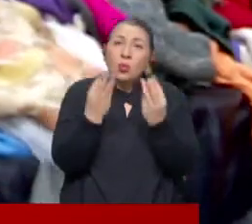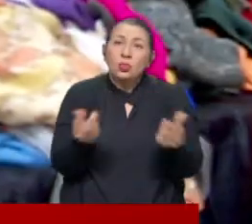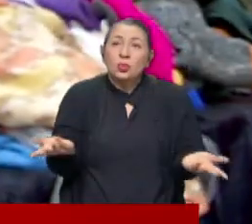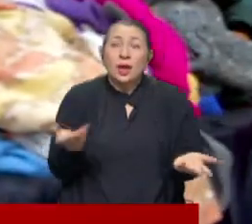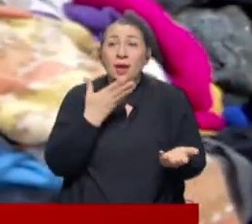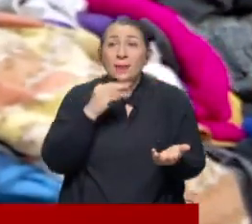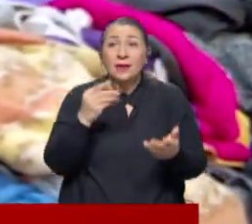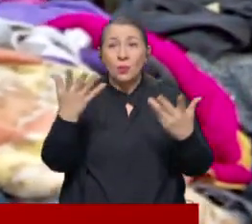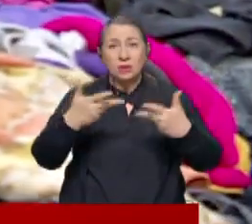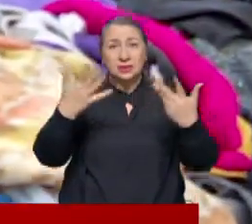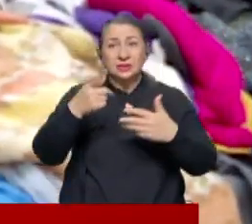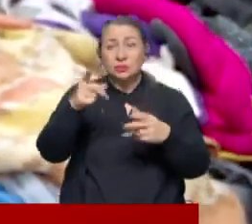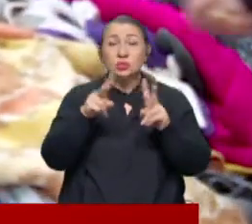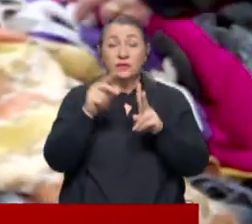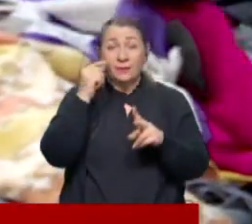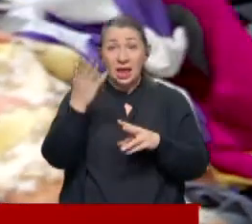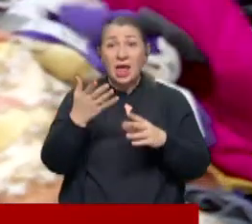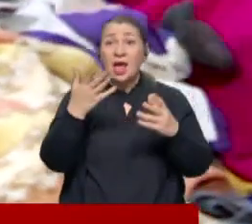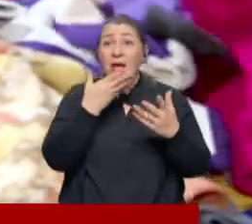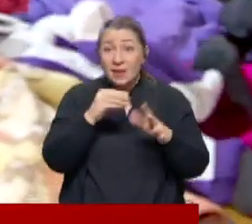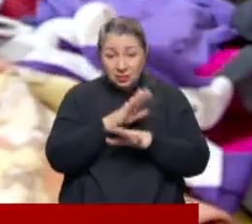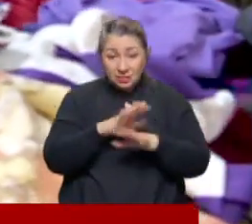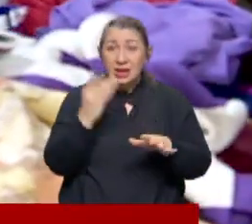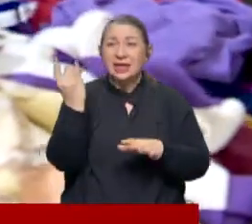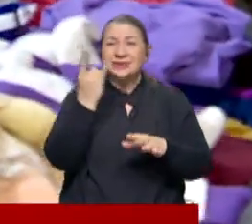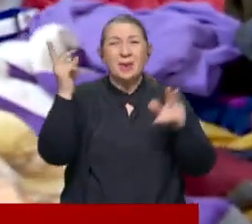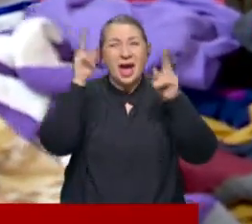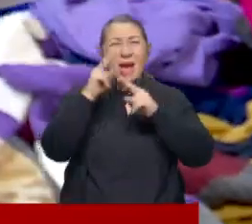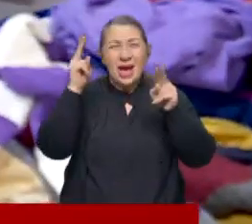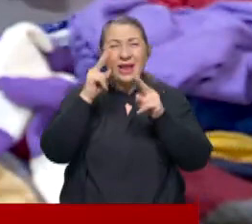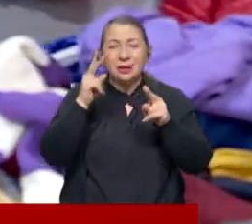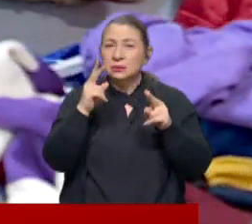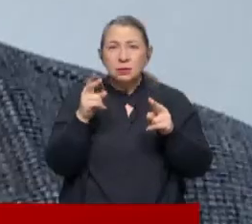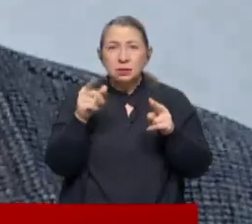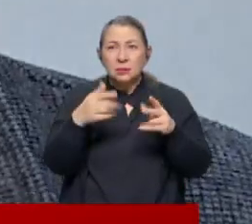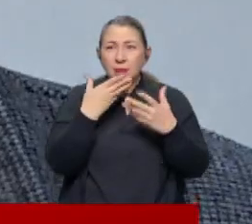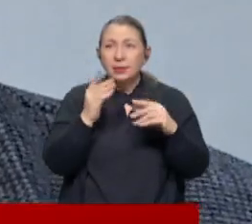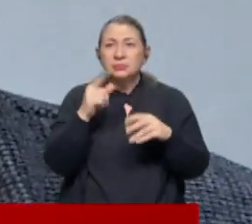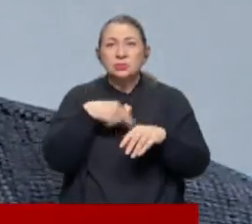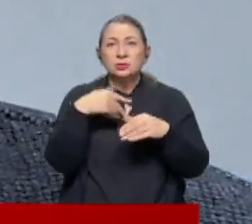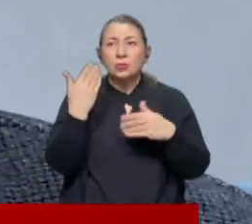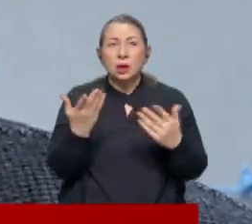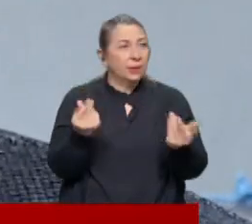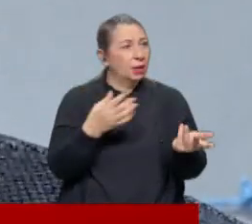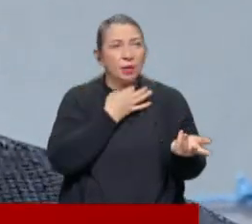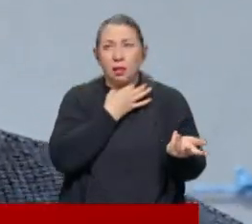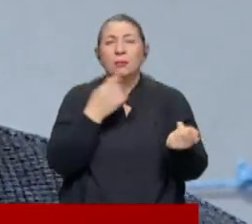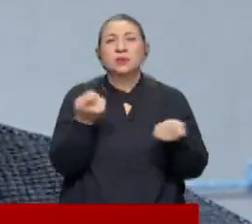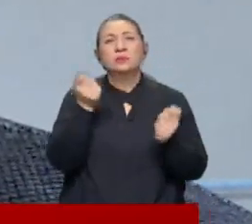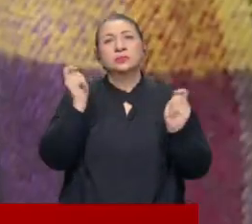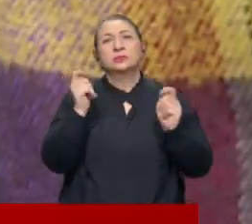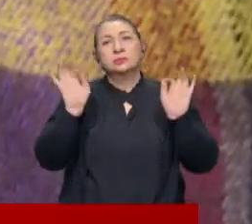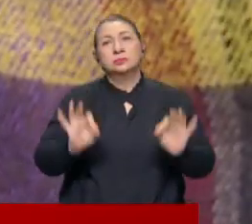oldu. Emekli muhasebeci Mustafa Bey de emeklilikte gezme hayalleri kurarken emekli olduktan bir süre sonra mecburen